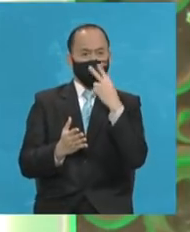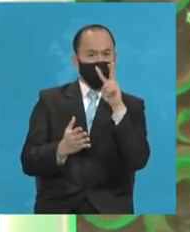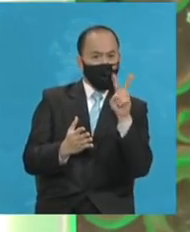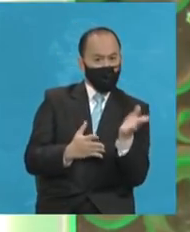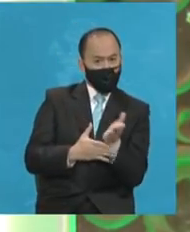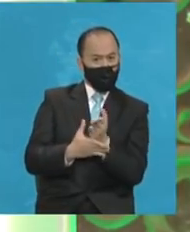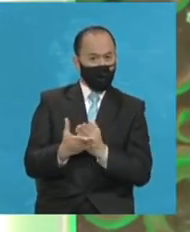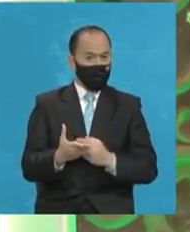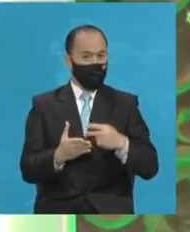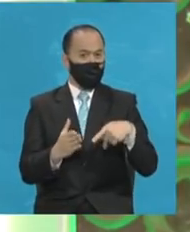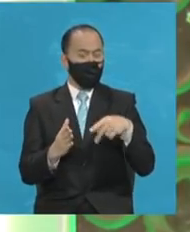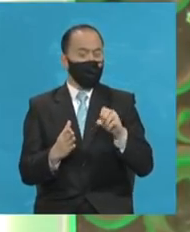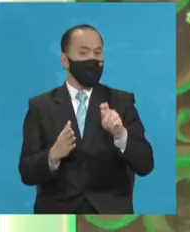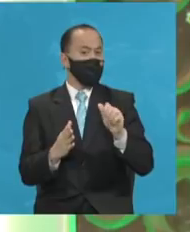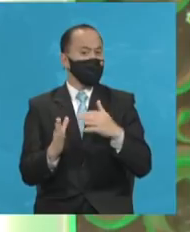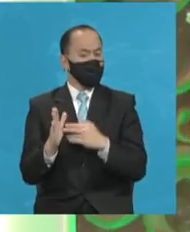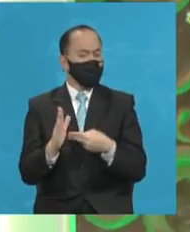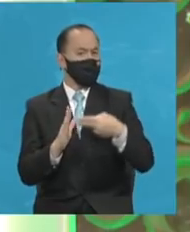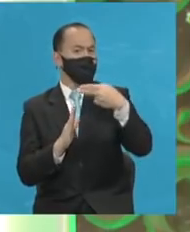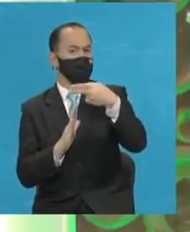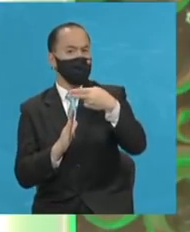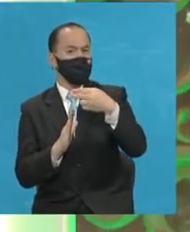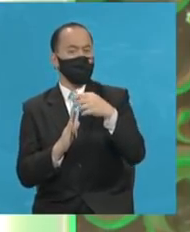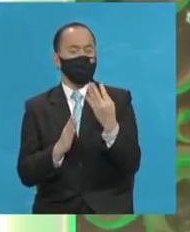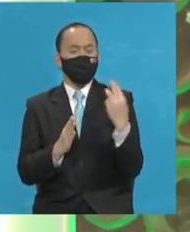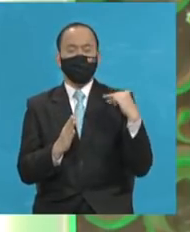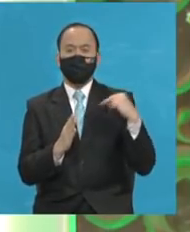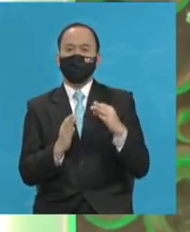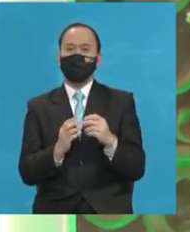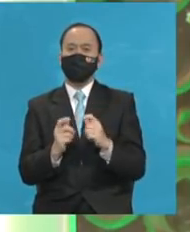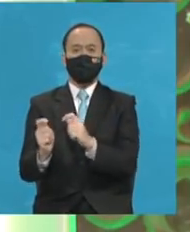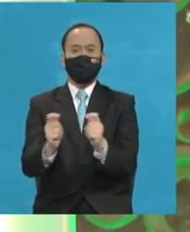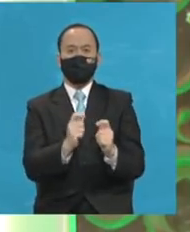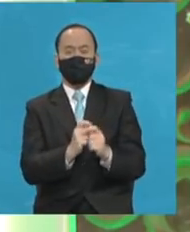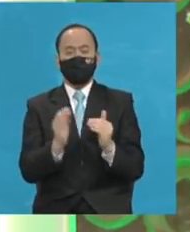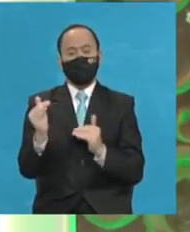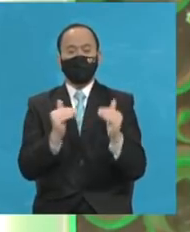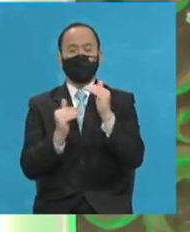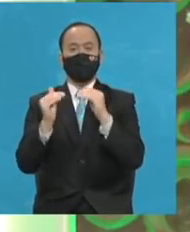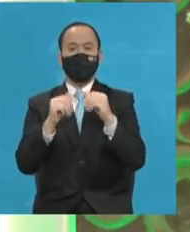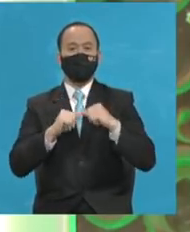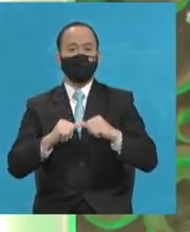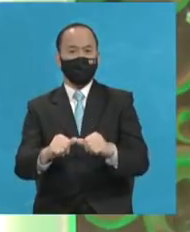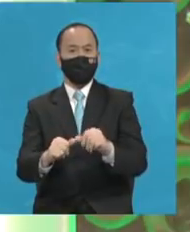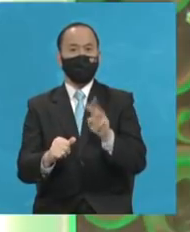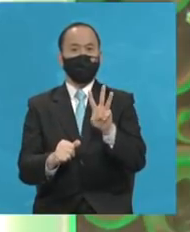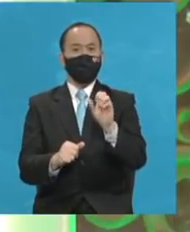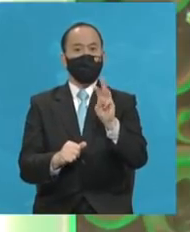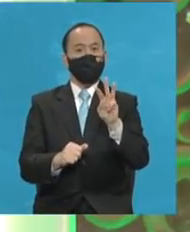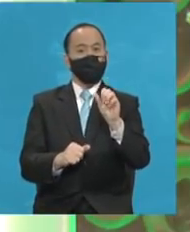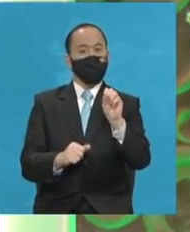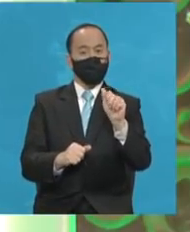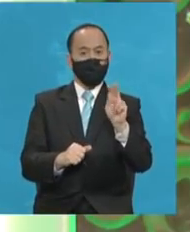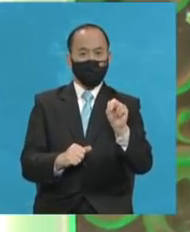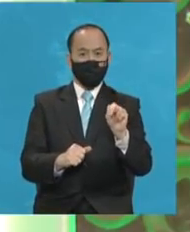berpotensi tinggi dan memberi mendapat bersama untuk dibangunkan selari dengan wawasan kedua